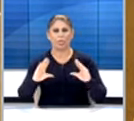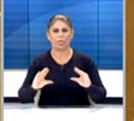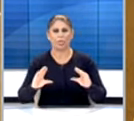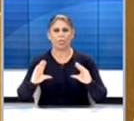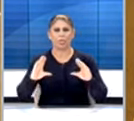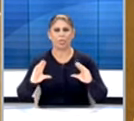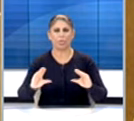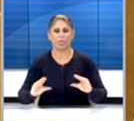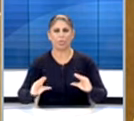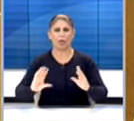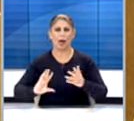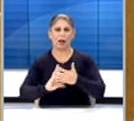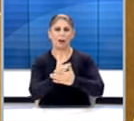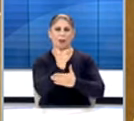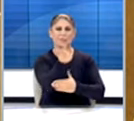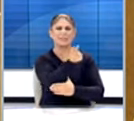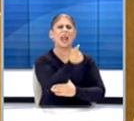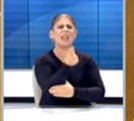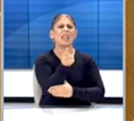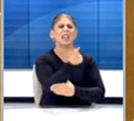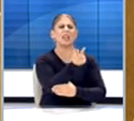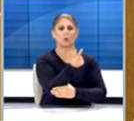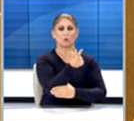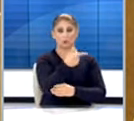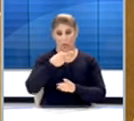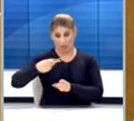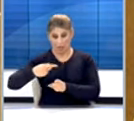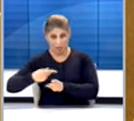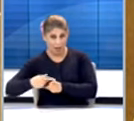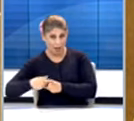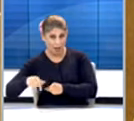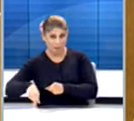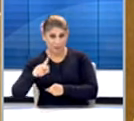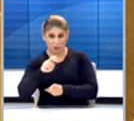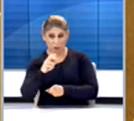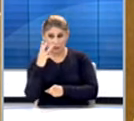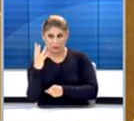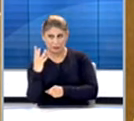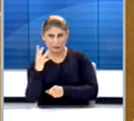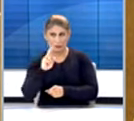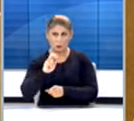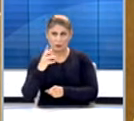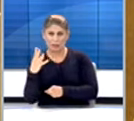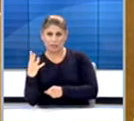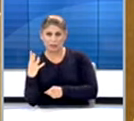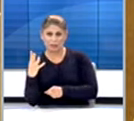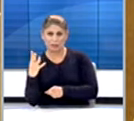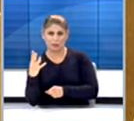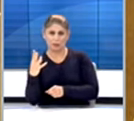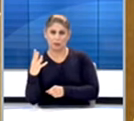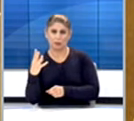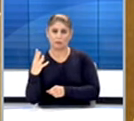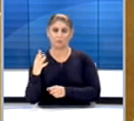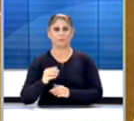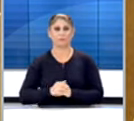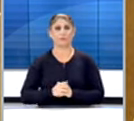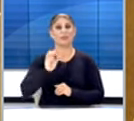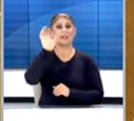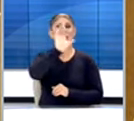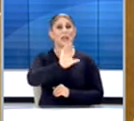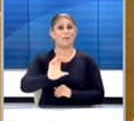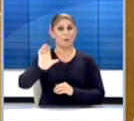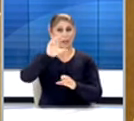για λίγους. Η χώρα μας είναι 23η, 24η στην